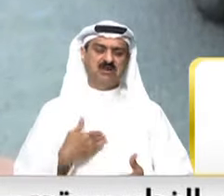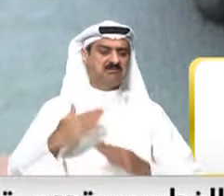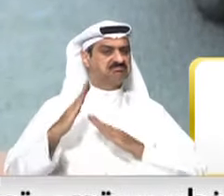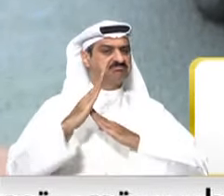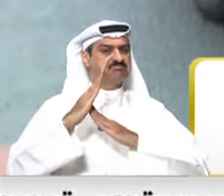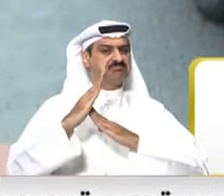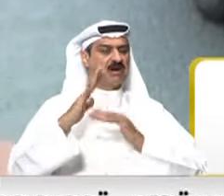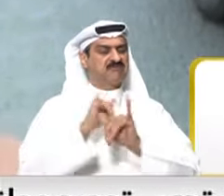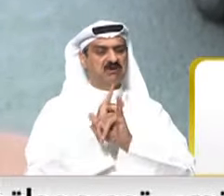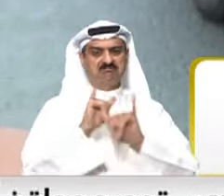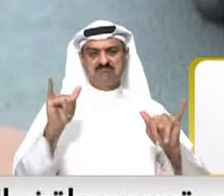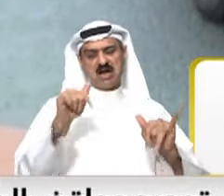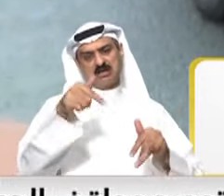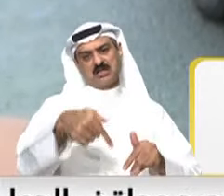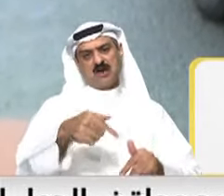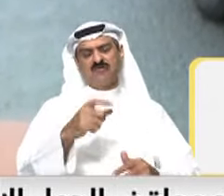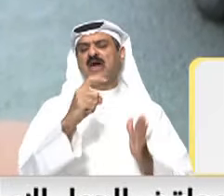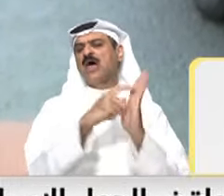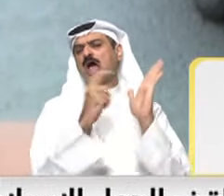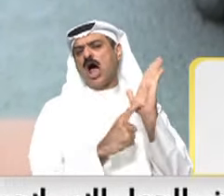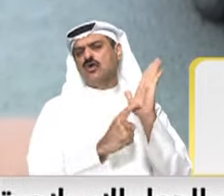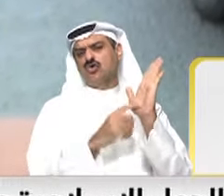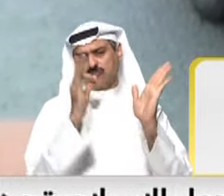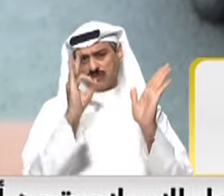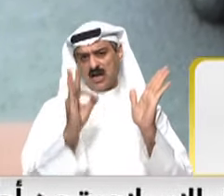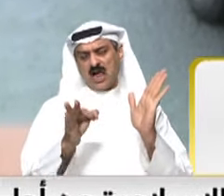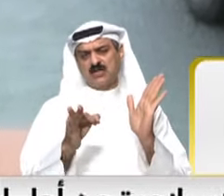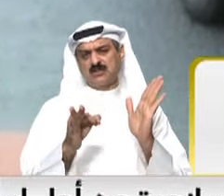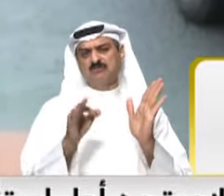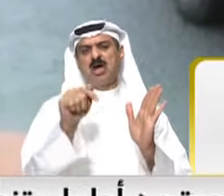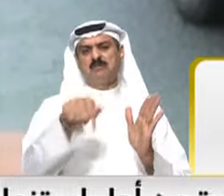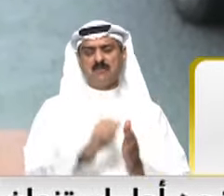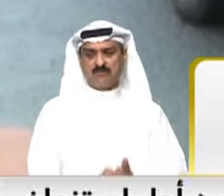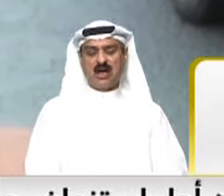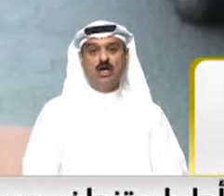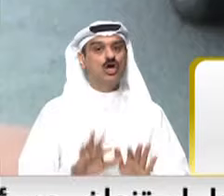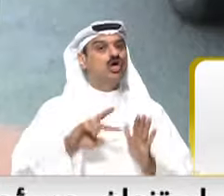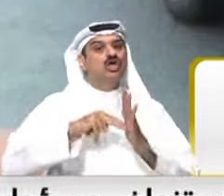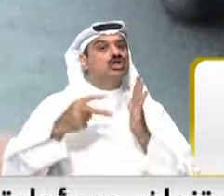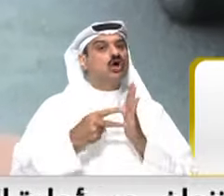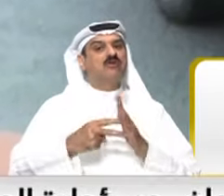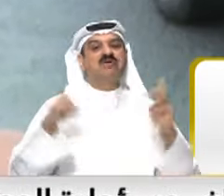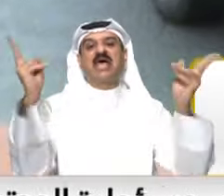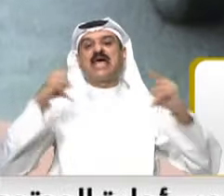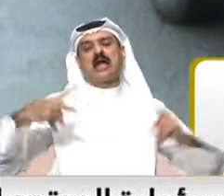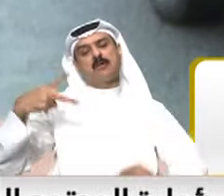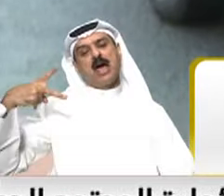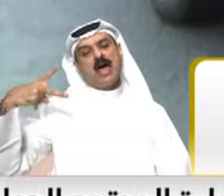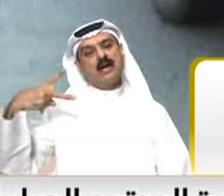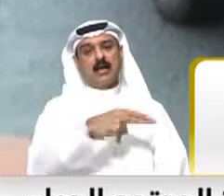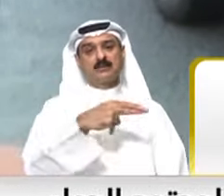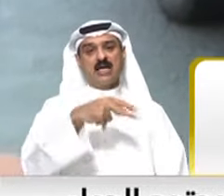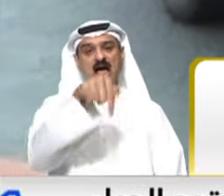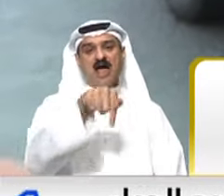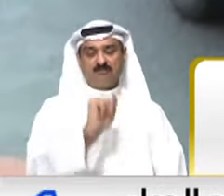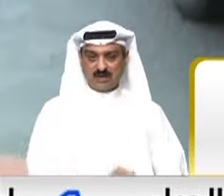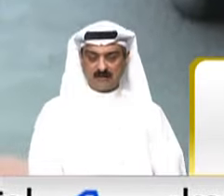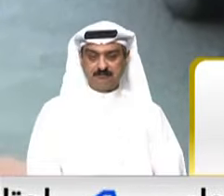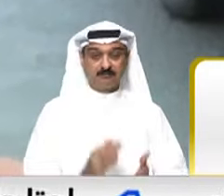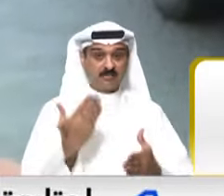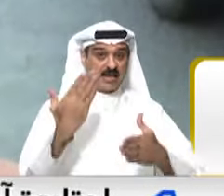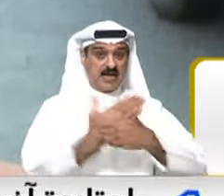يتم إخلاءها من قبل المخالفين. لذلك اضطرينا استخدام قطع التيار الكهربائي بما يتفق مع